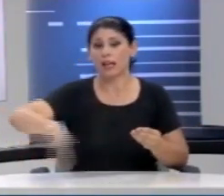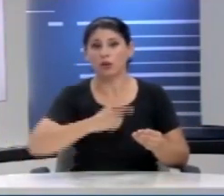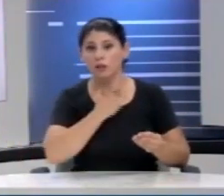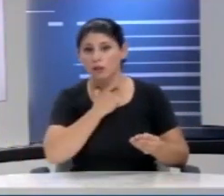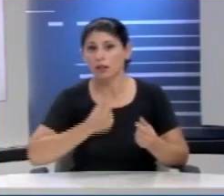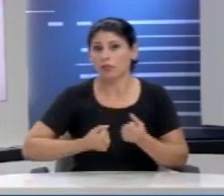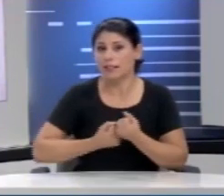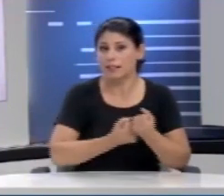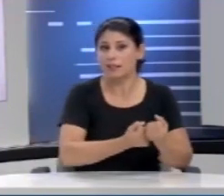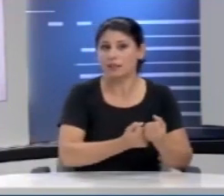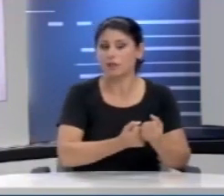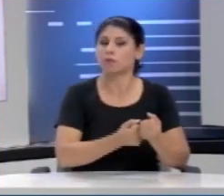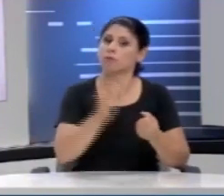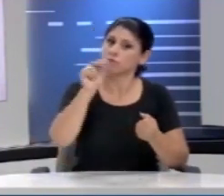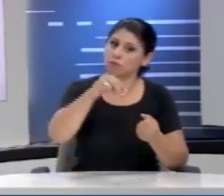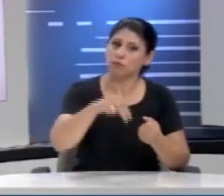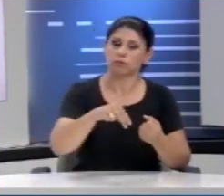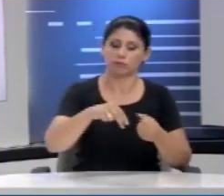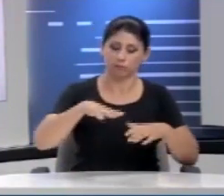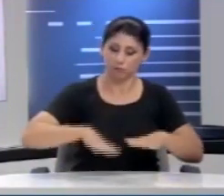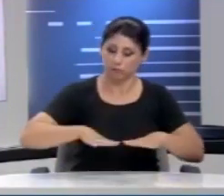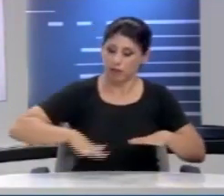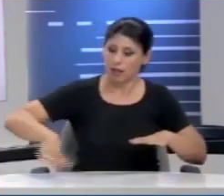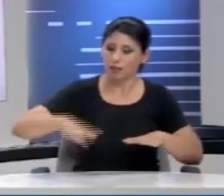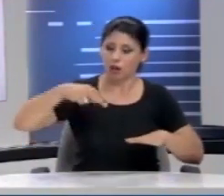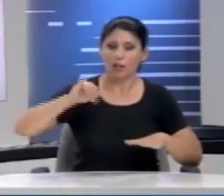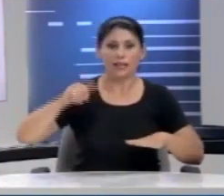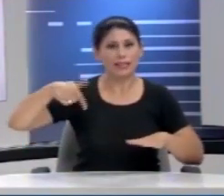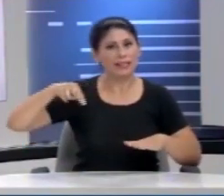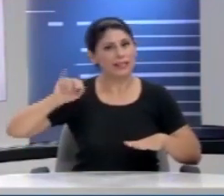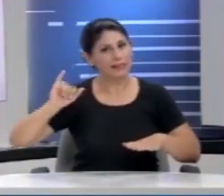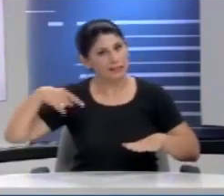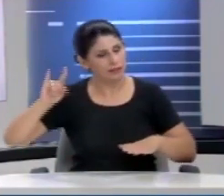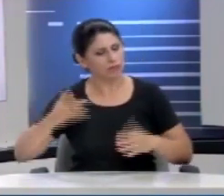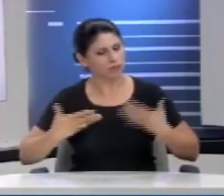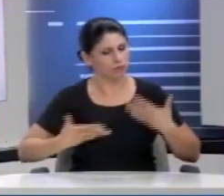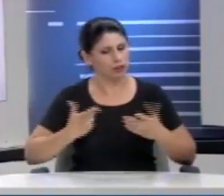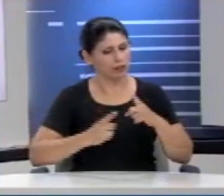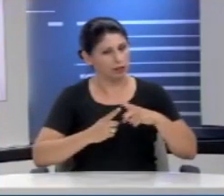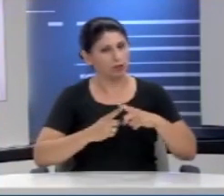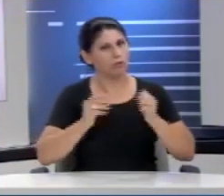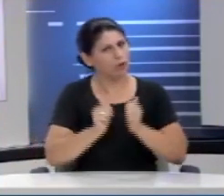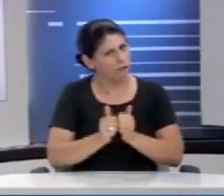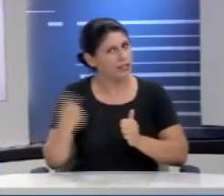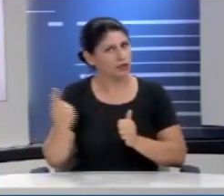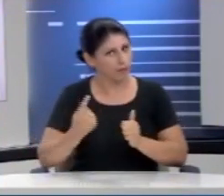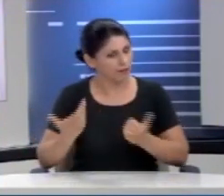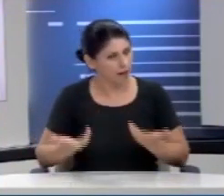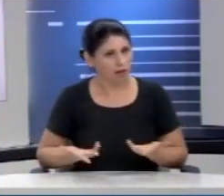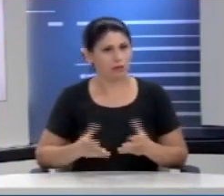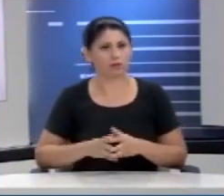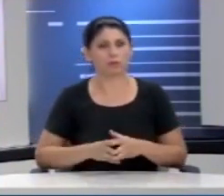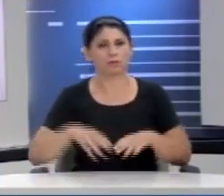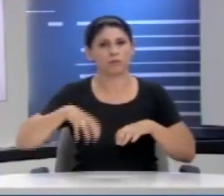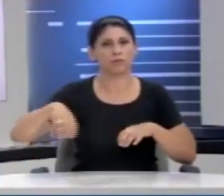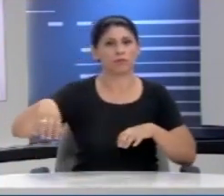θα στηρίζατε την αξιοποίηση του εγχώριου λιγνίτη με σύγχρονη τεχνολογία, πιο φιλική στο περιβάλλον,